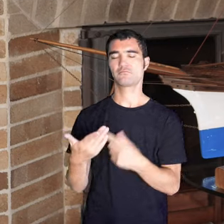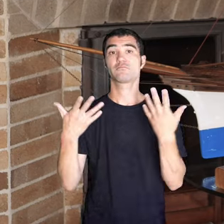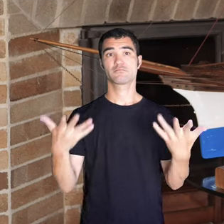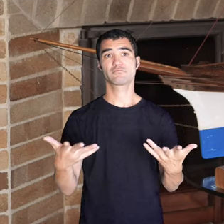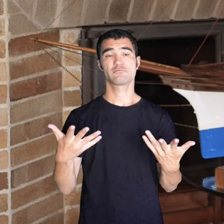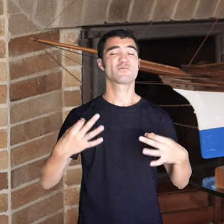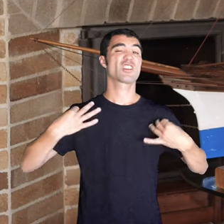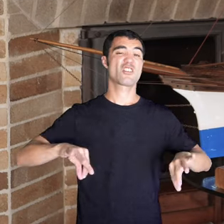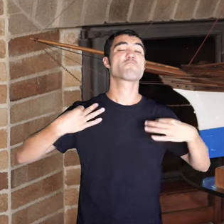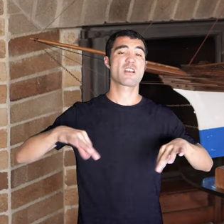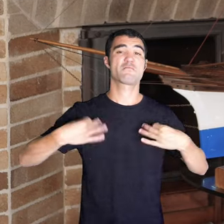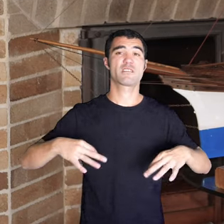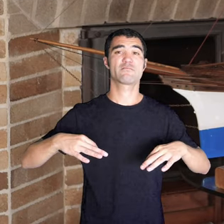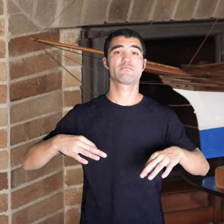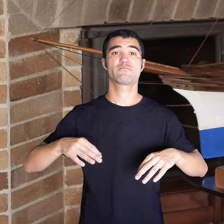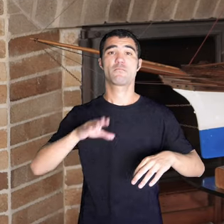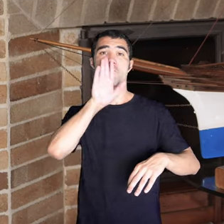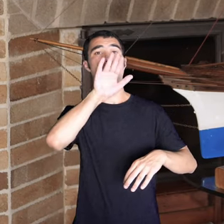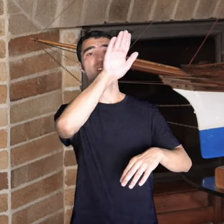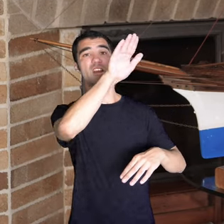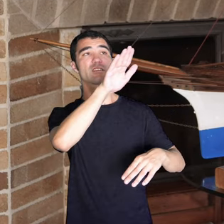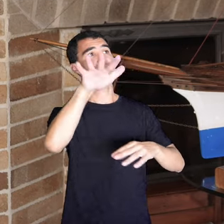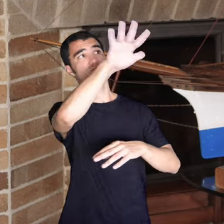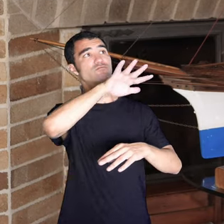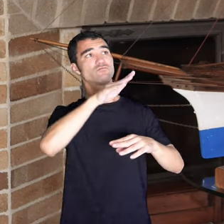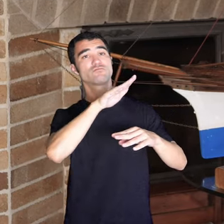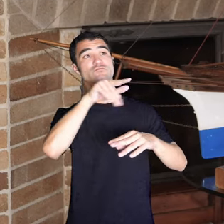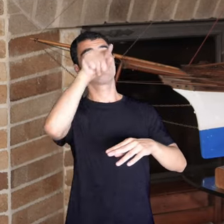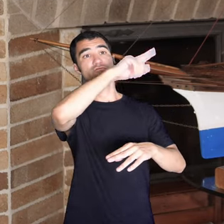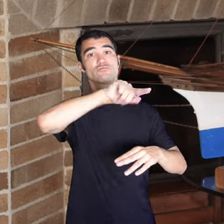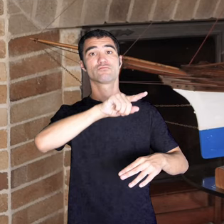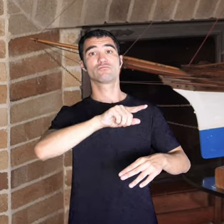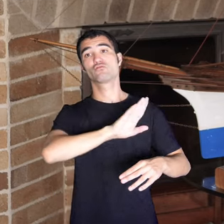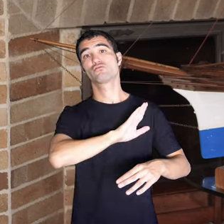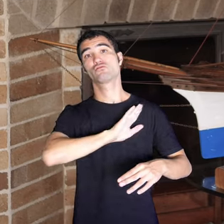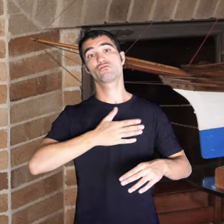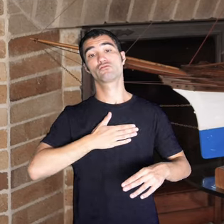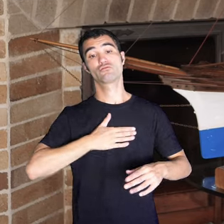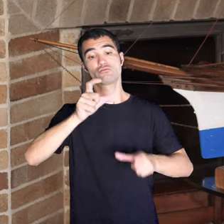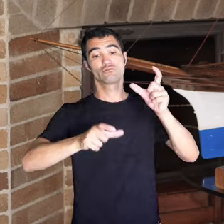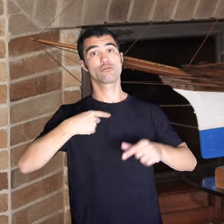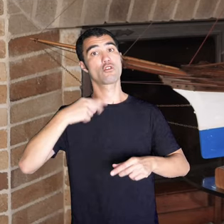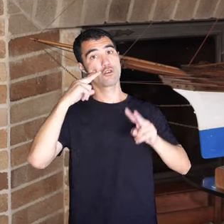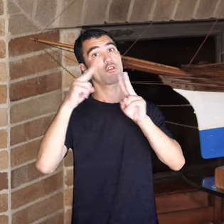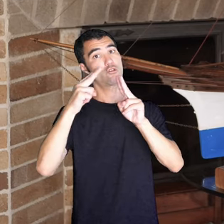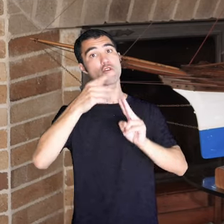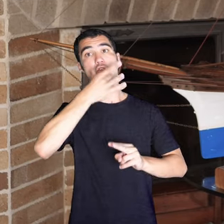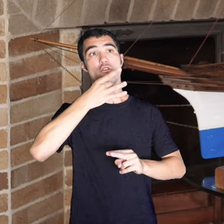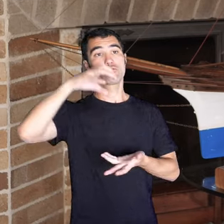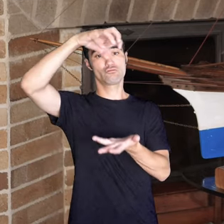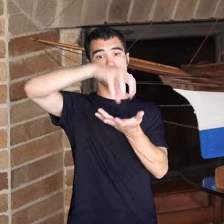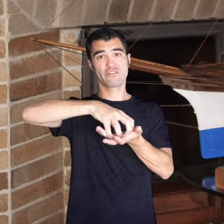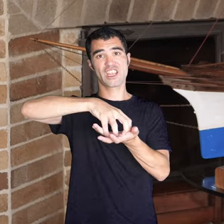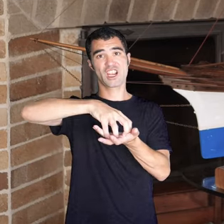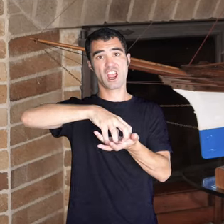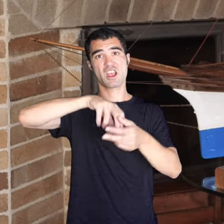Era bastant corrent anar-se'n per la muntanya de gent que coneguda, diguéssim, de qualque possessió o això,